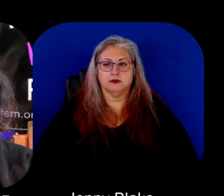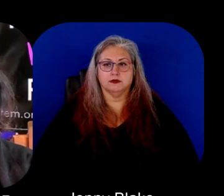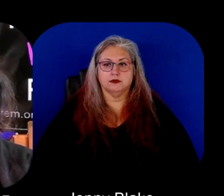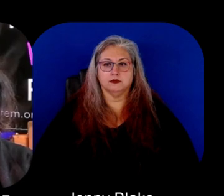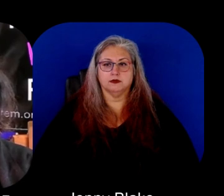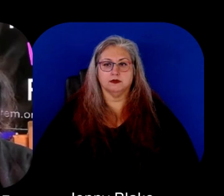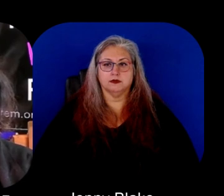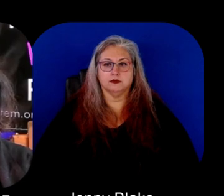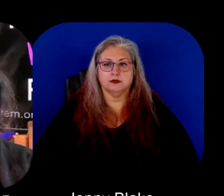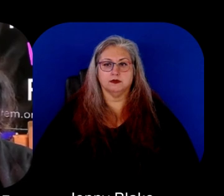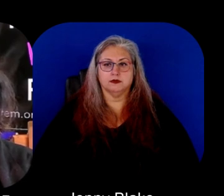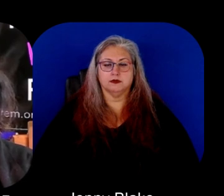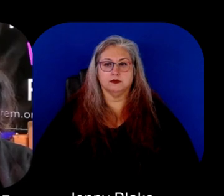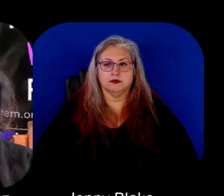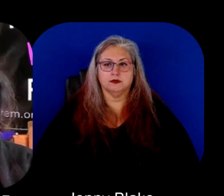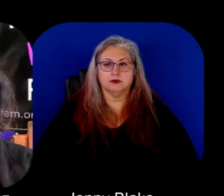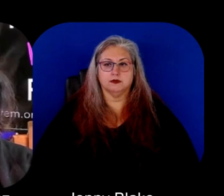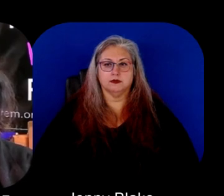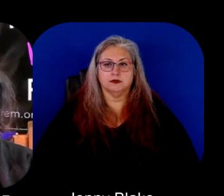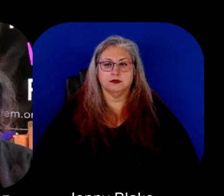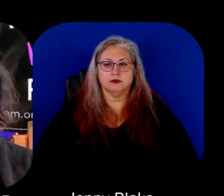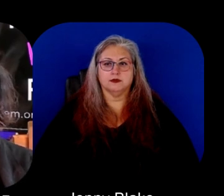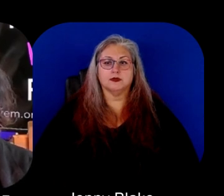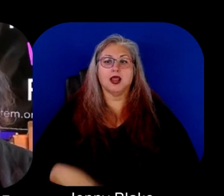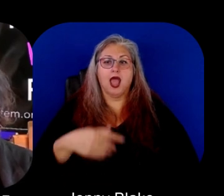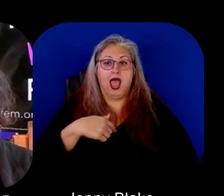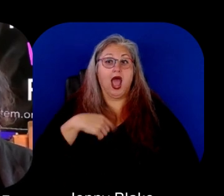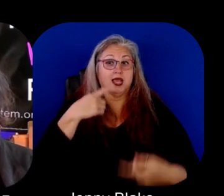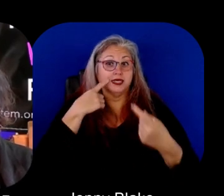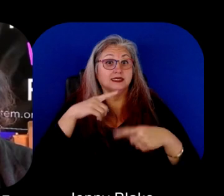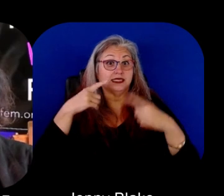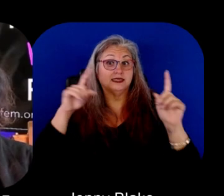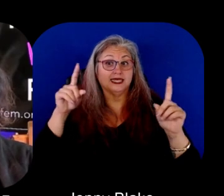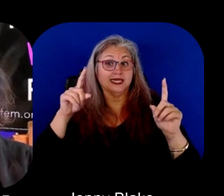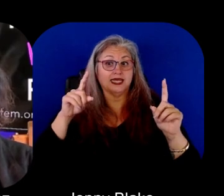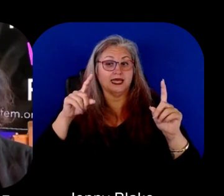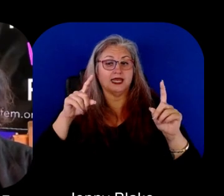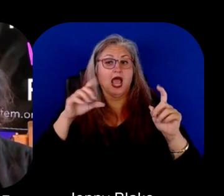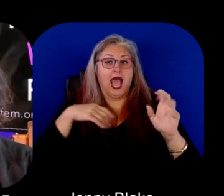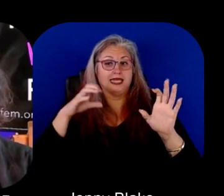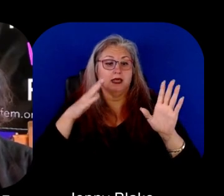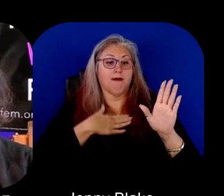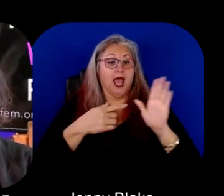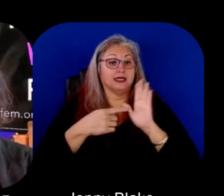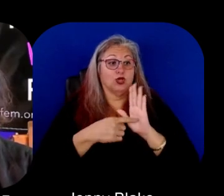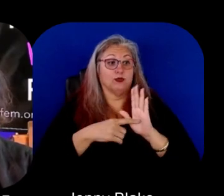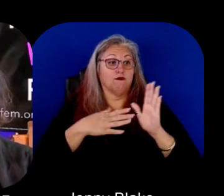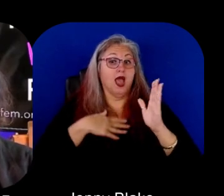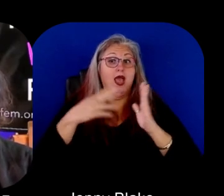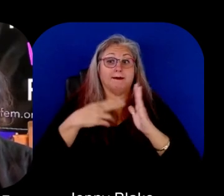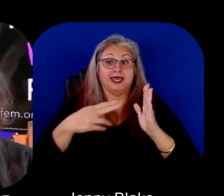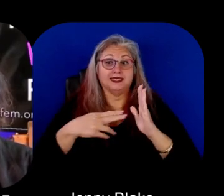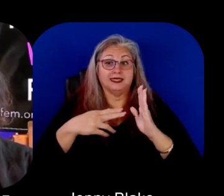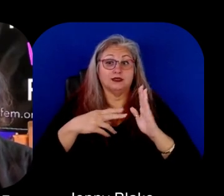وفرنسا والسويد وإيرلندا. And I succeeded in doing exhibitions of my